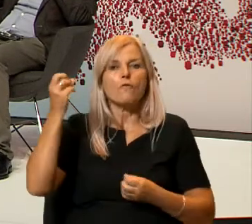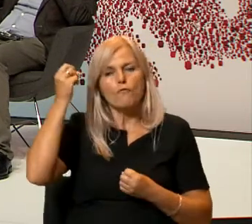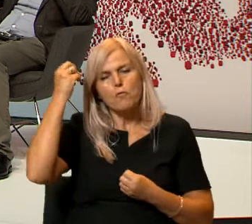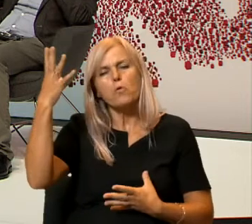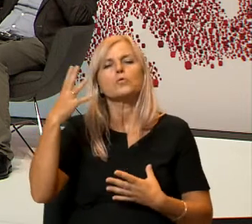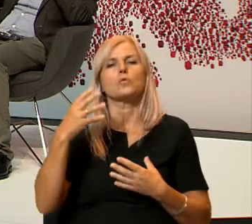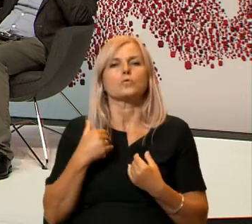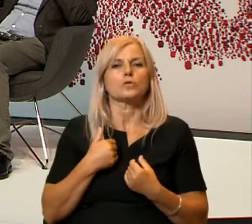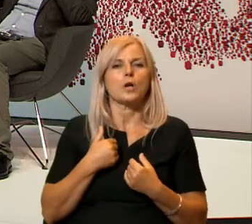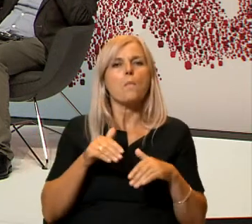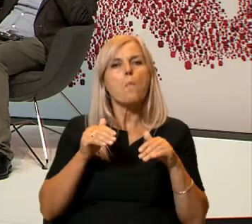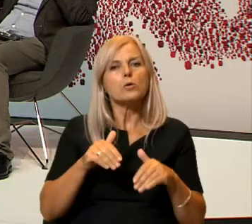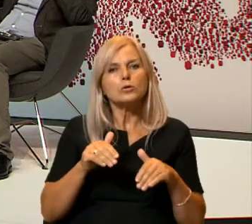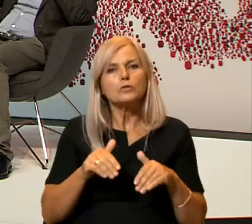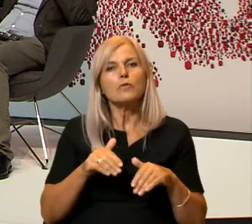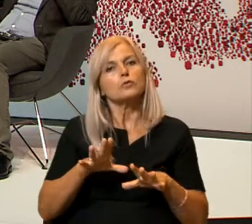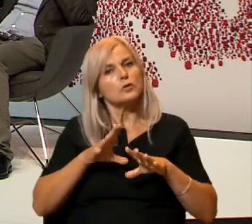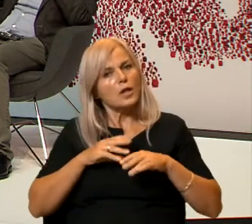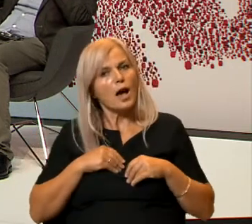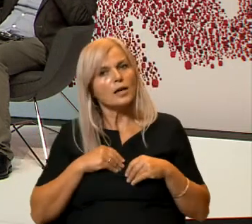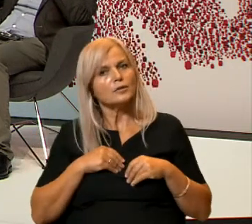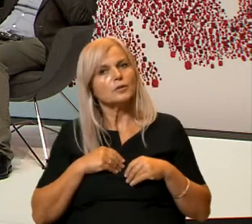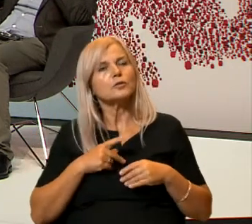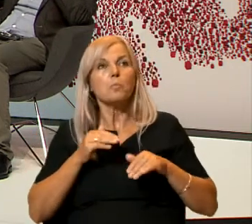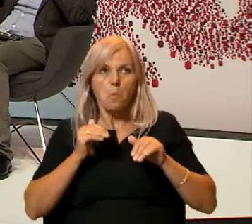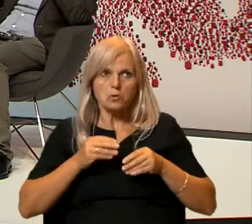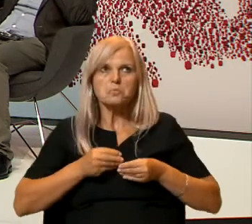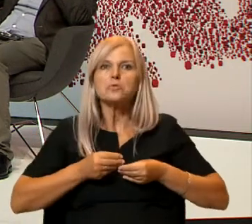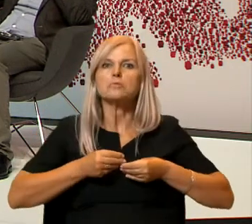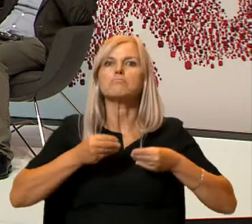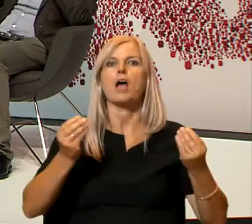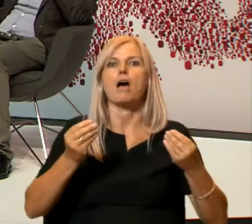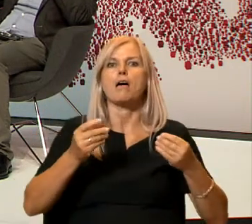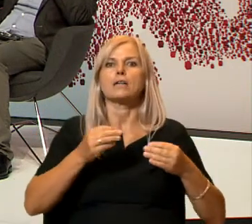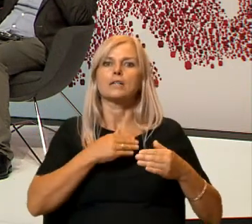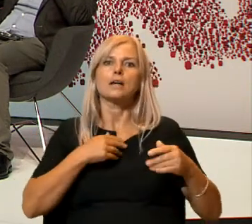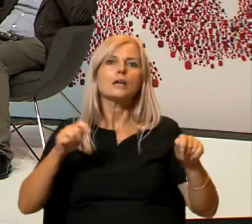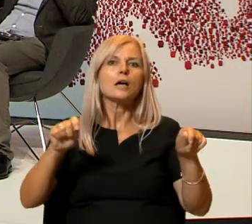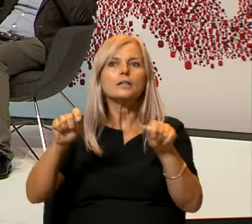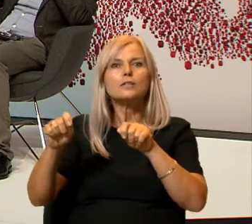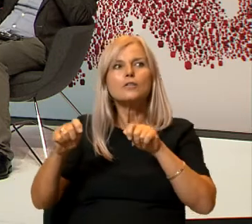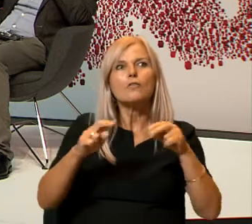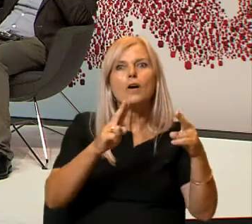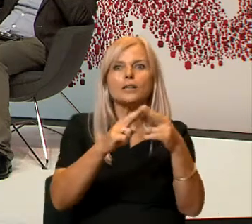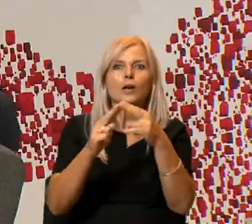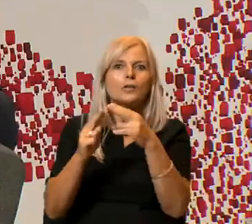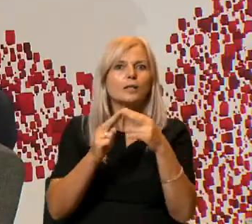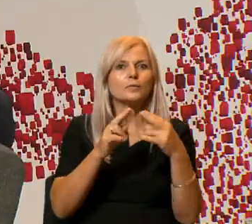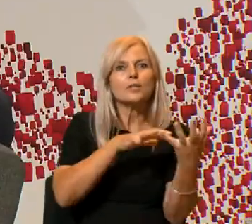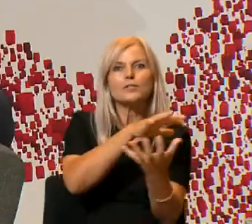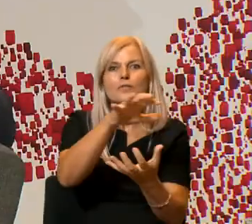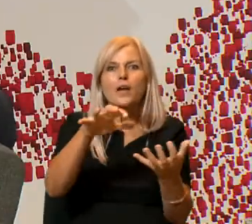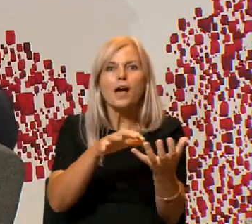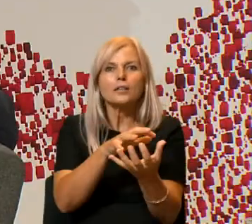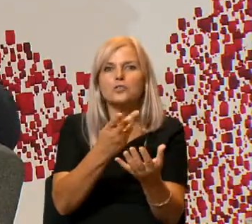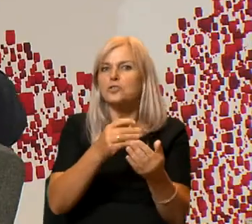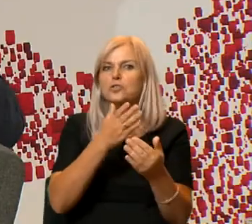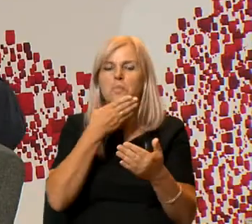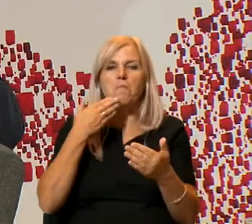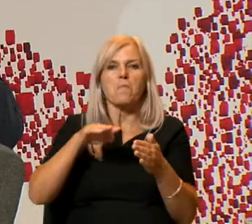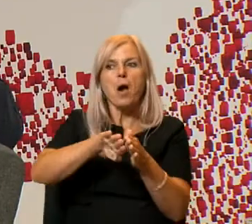możliwości, czy pozwala nam rozwijać umiejętności lepszego rezonowania ze światem, które nie kończy się alienacją,